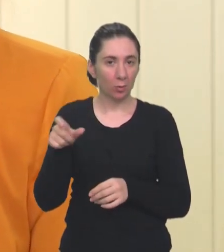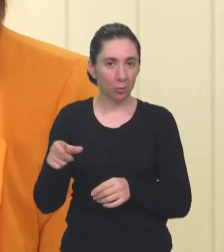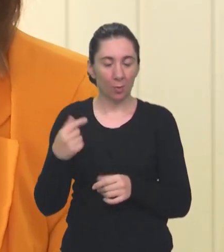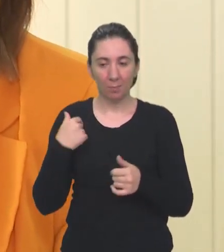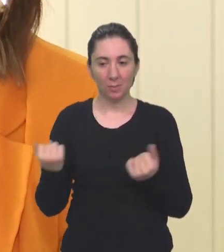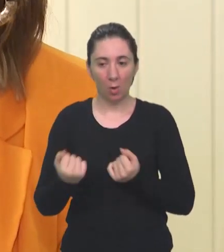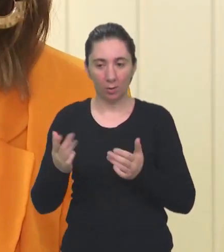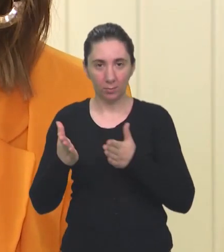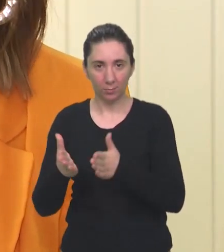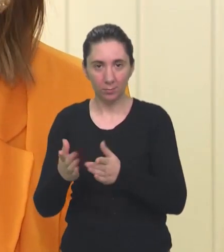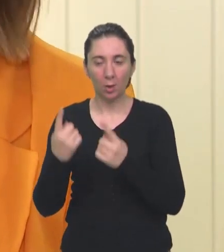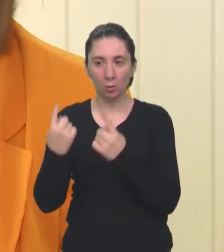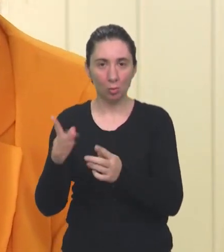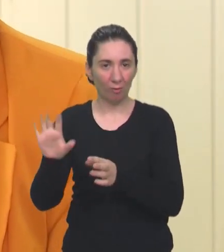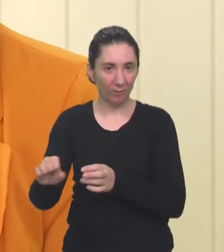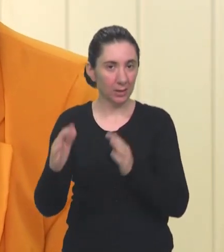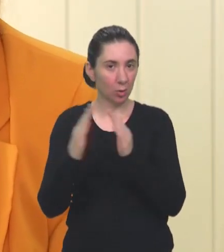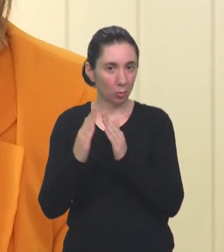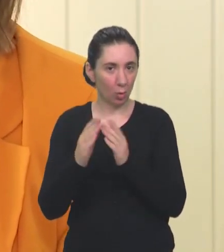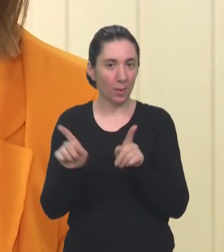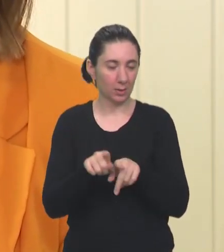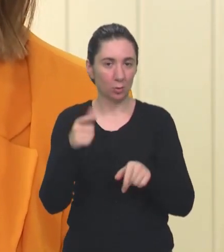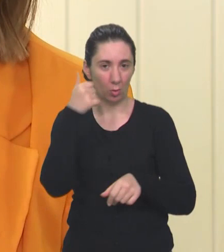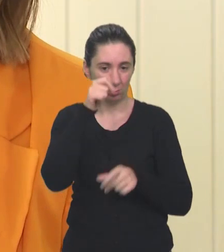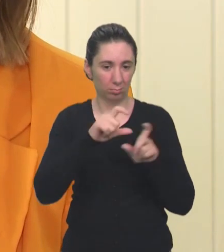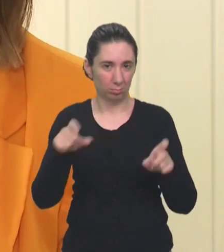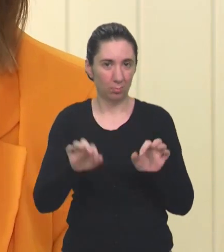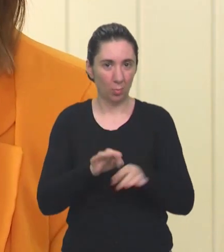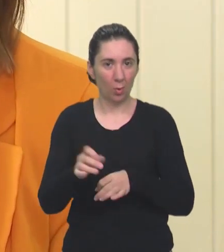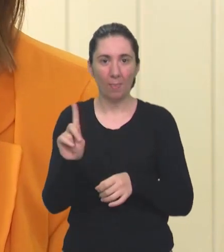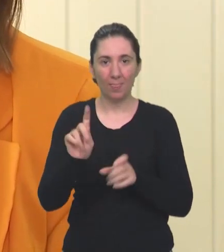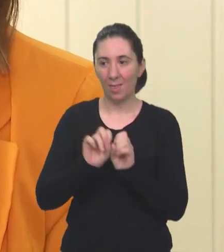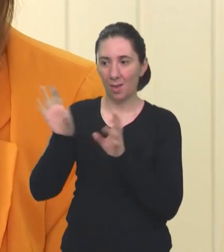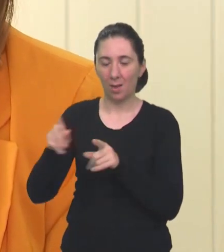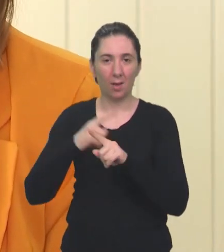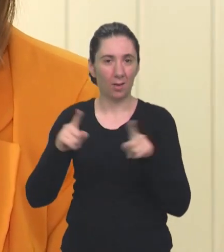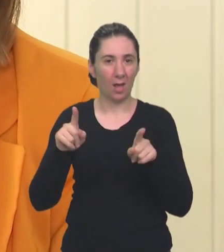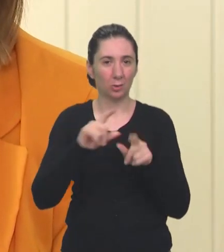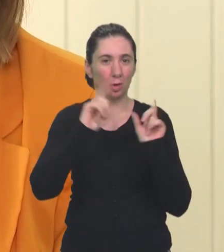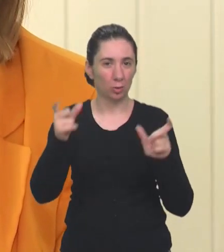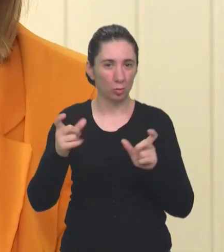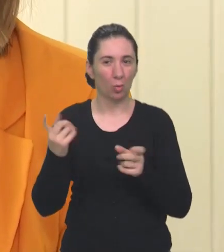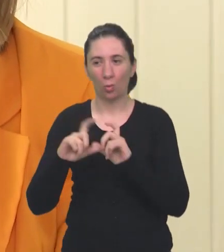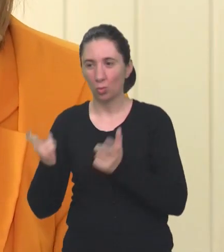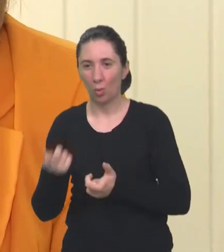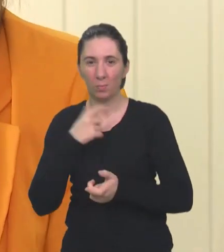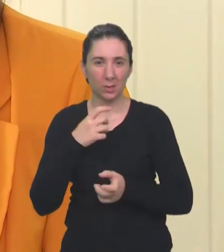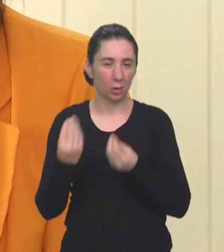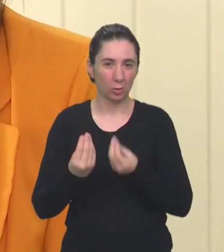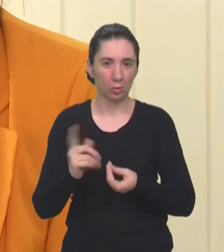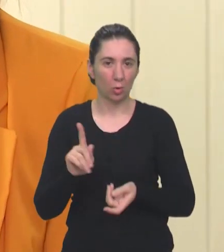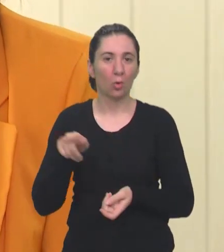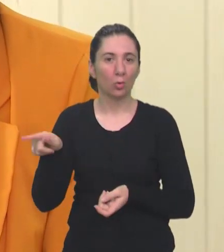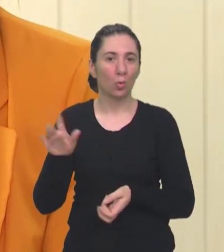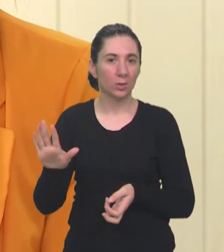to da ih zadržimo u njihovim domovima, kako je i sam naziv zvuči, da ih ne smještamo u različite institucije, jer evo, to